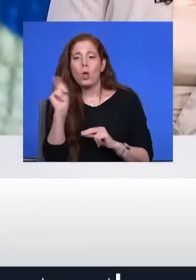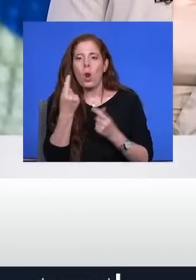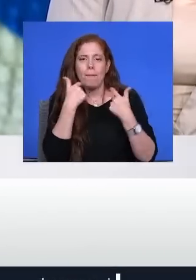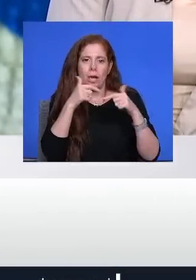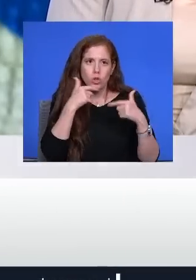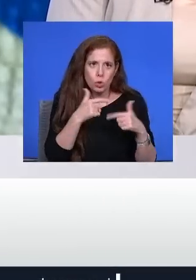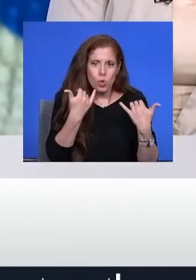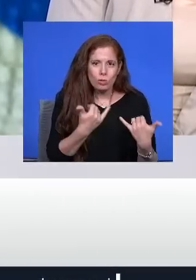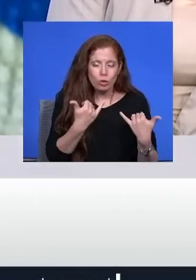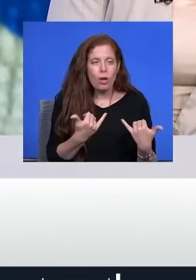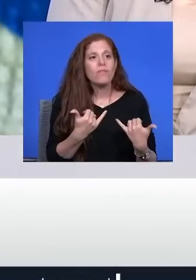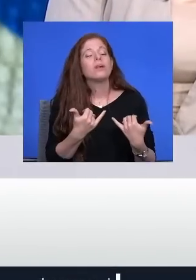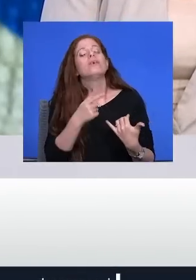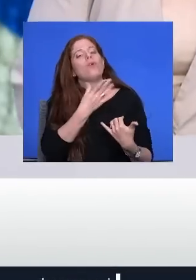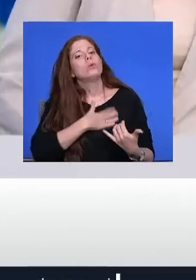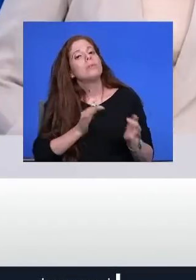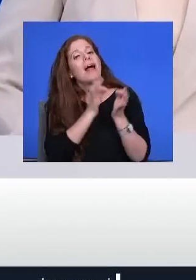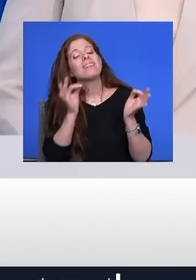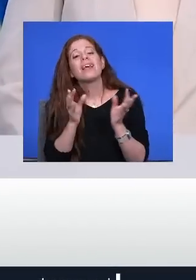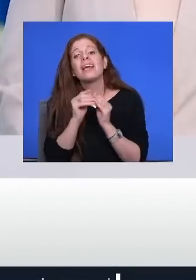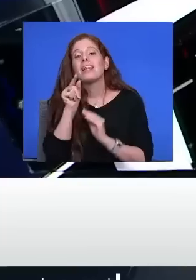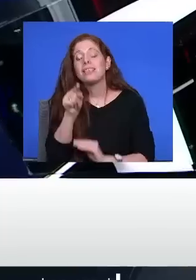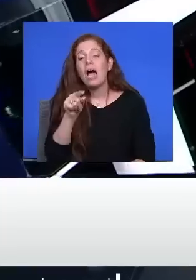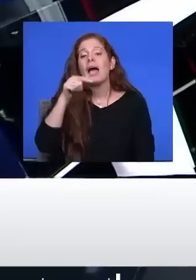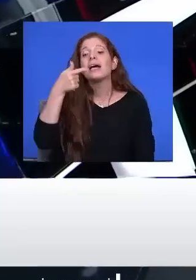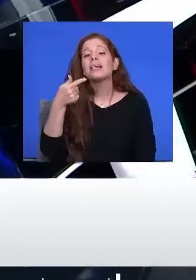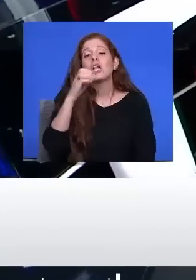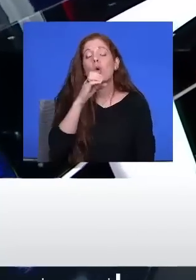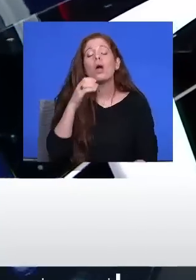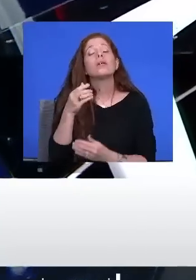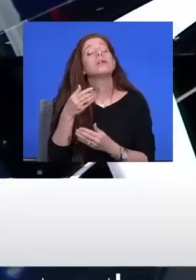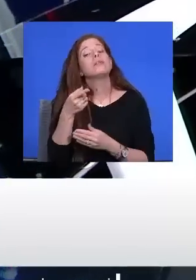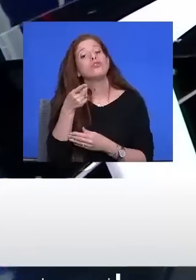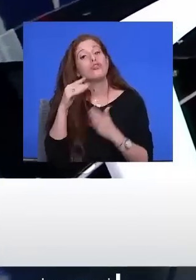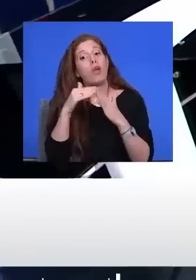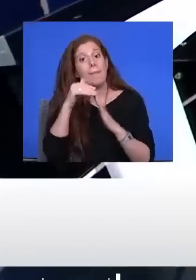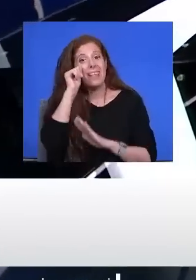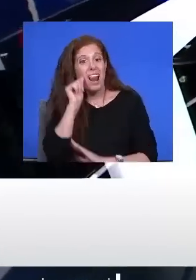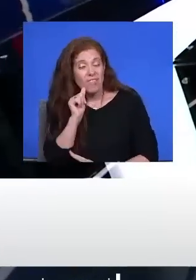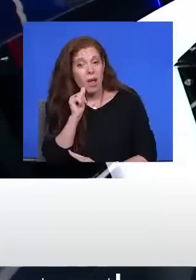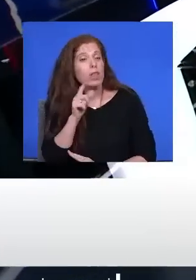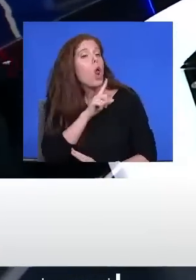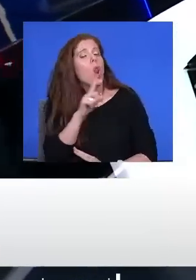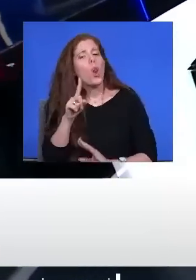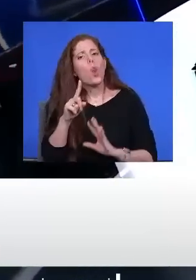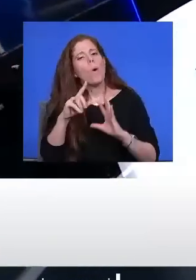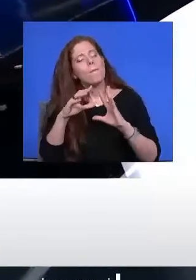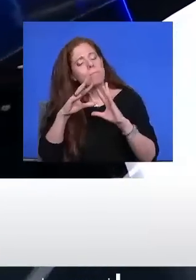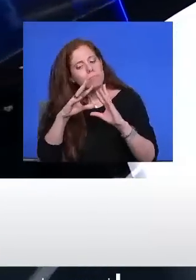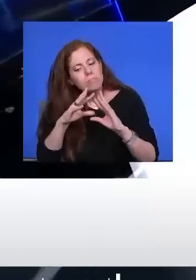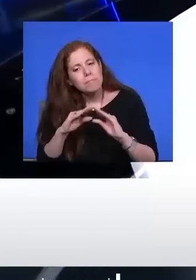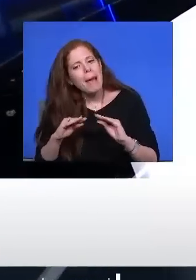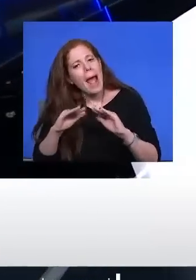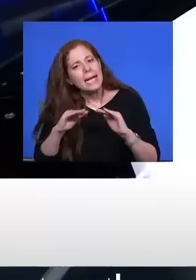כתבנו ופרשנינו ורוצים לפתוח איתך, גילי כהן, כתבתנו המדינית, כשהבית הלבן לא מרקח את המסר ולא נסוג